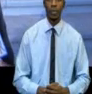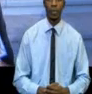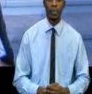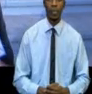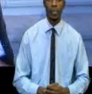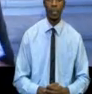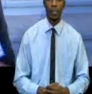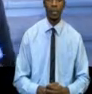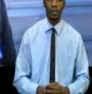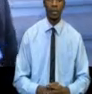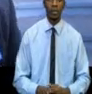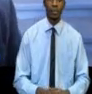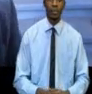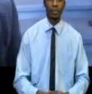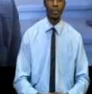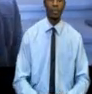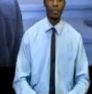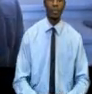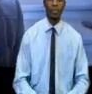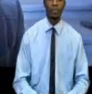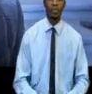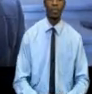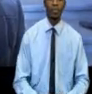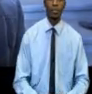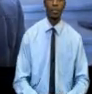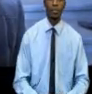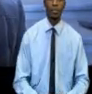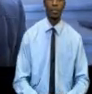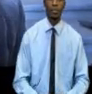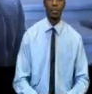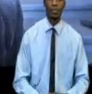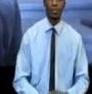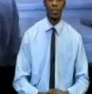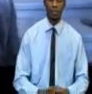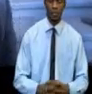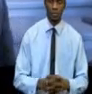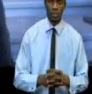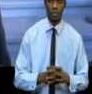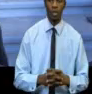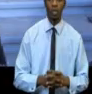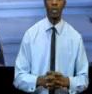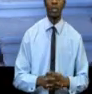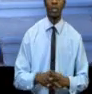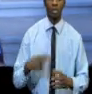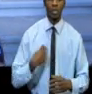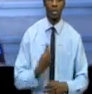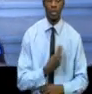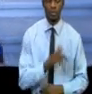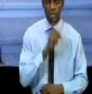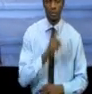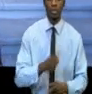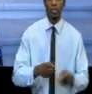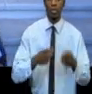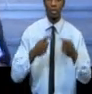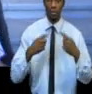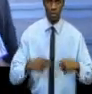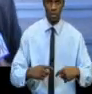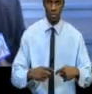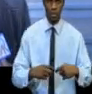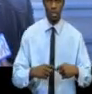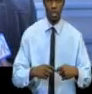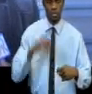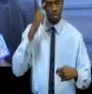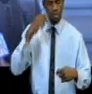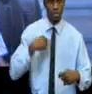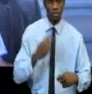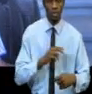recrue dans le cadre de la formation d'une nouvelle armée. Et il m'a envoyé pour me rassurer de l'état nutritionnel et de